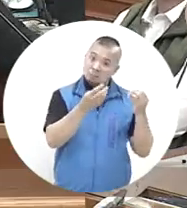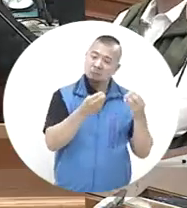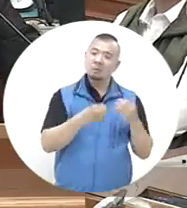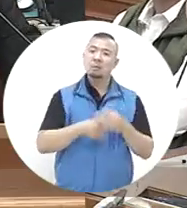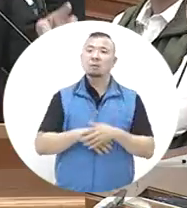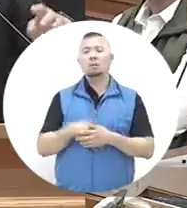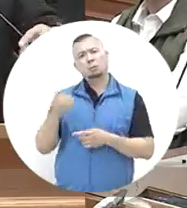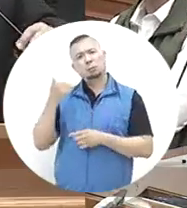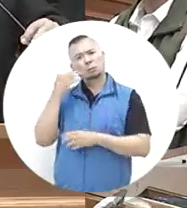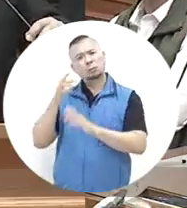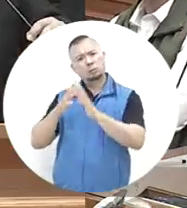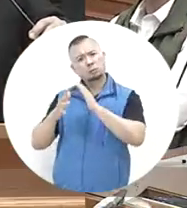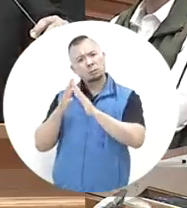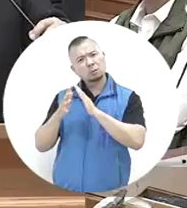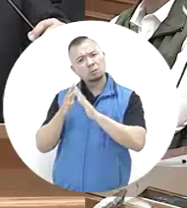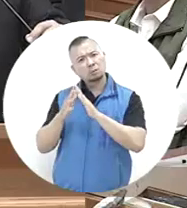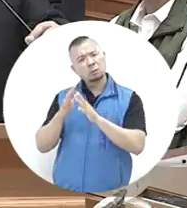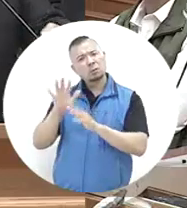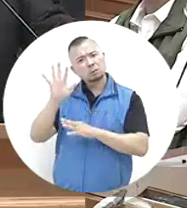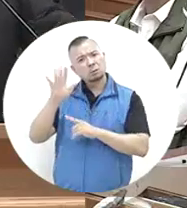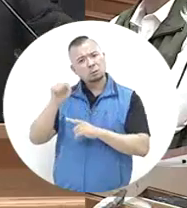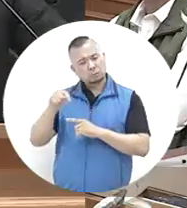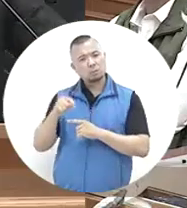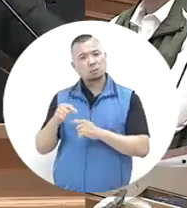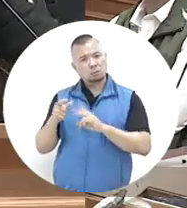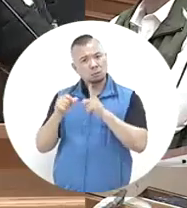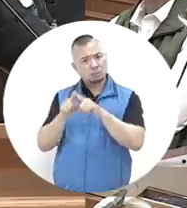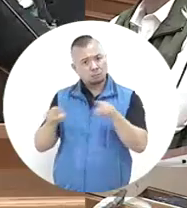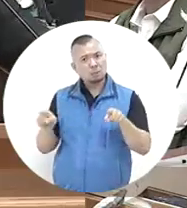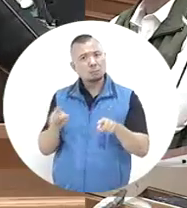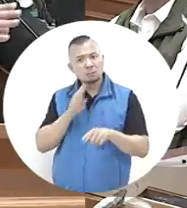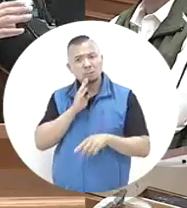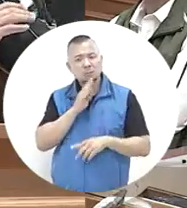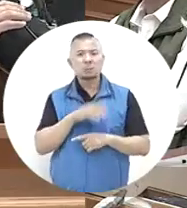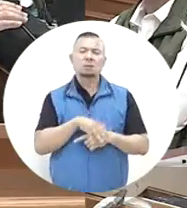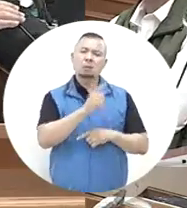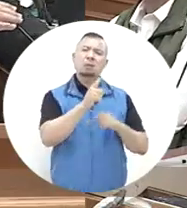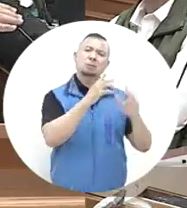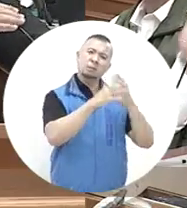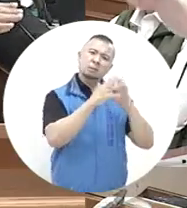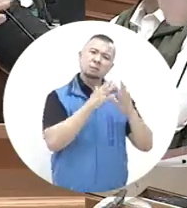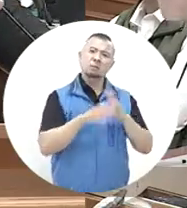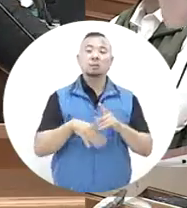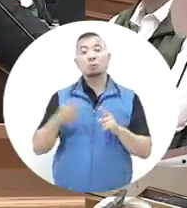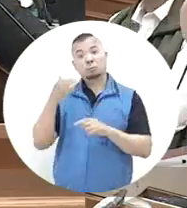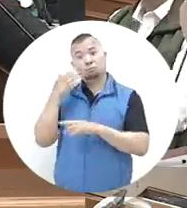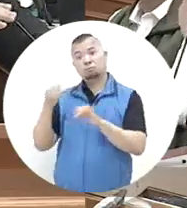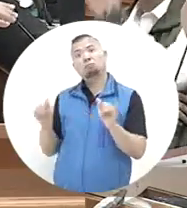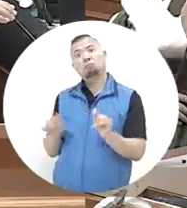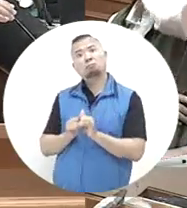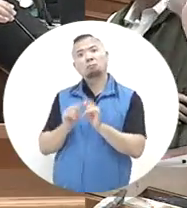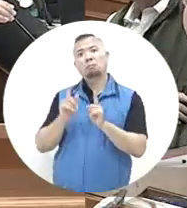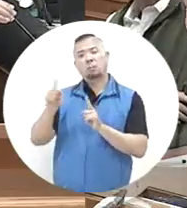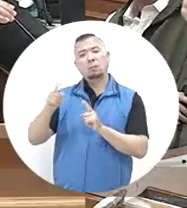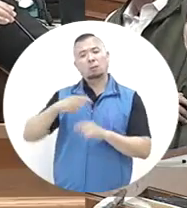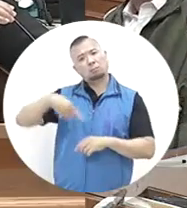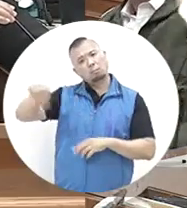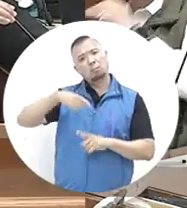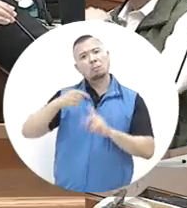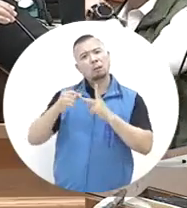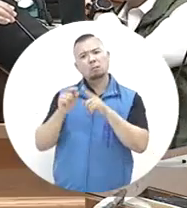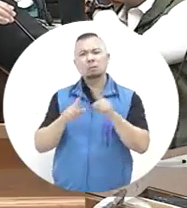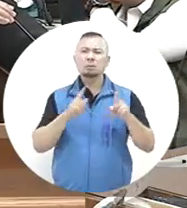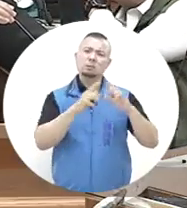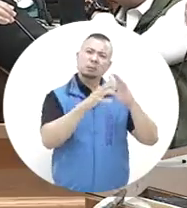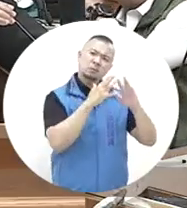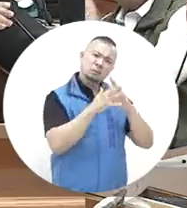哎，这个如果有冲突呢？ 如果说战争啊，战争算和平， 战争要混混多种， 冲突就不会和平，两个国家就不会是和平。 战争也混混多种